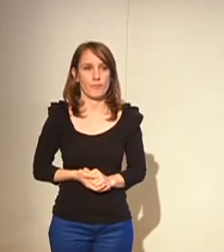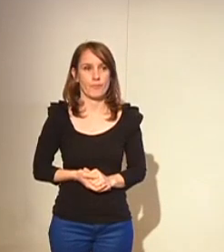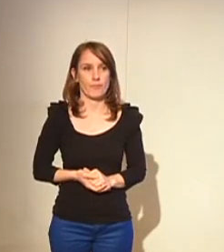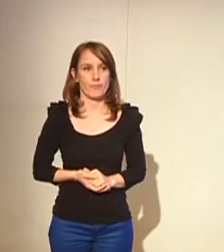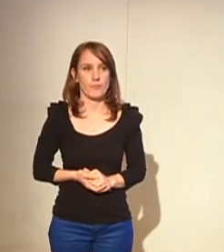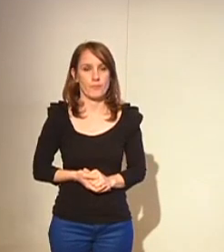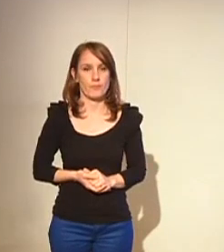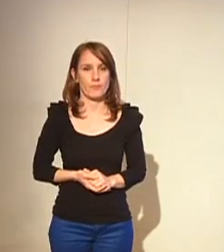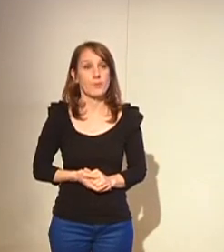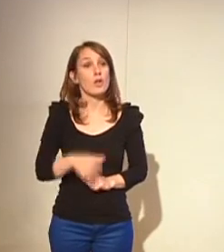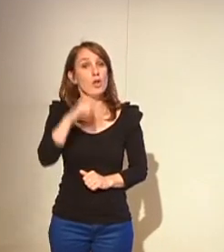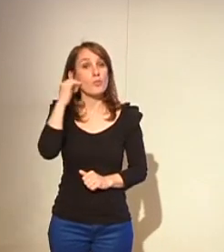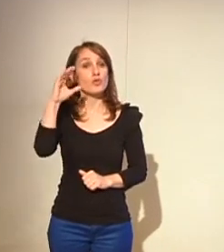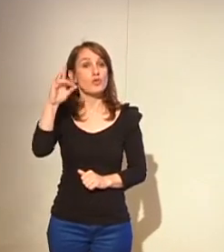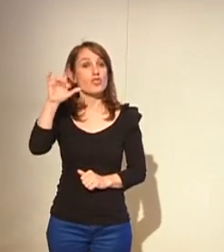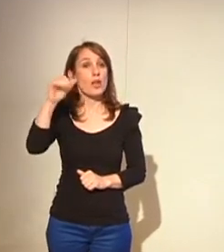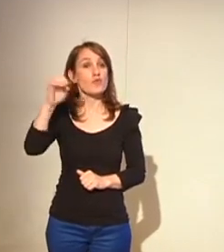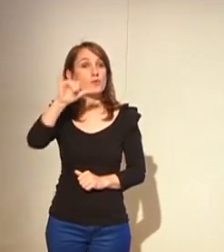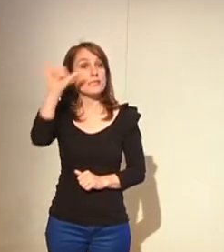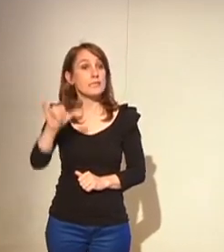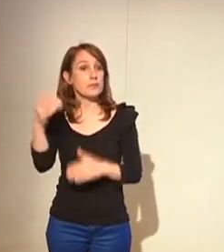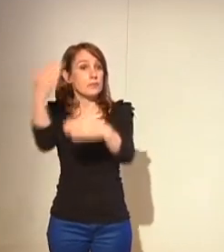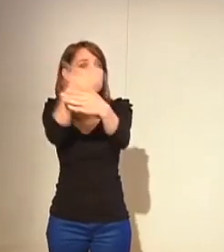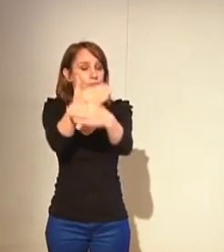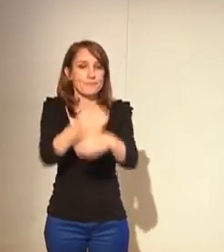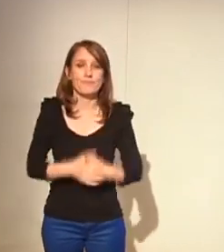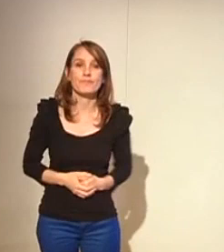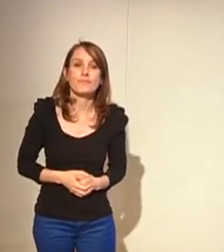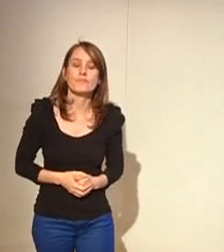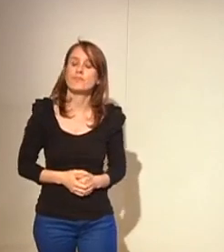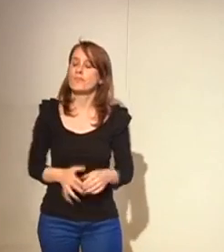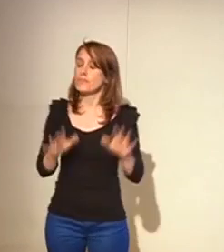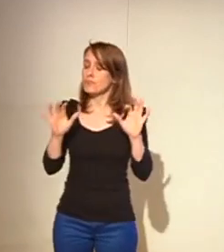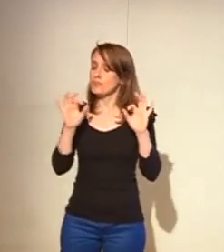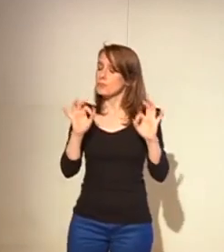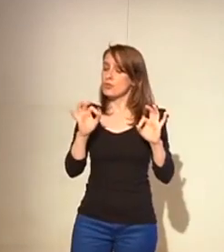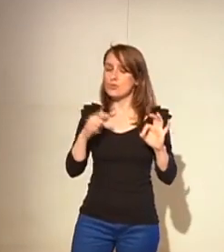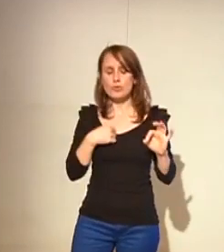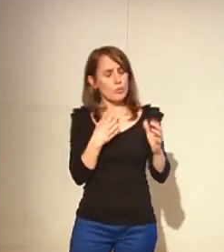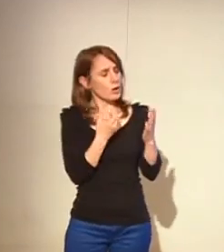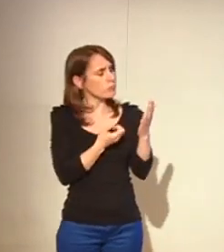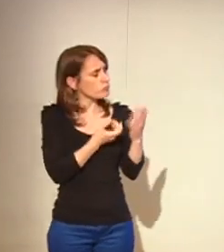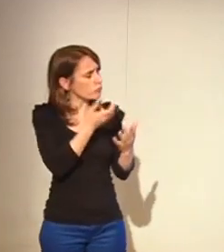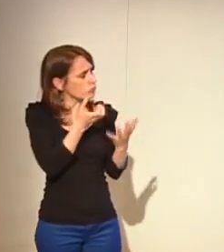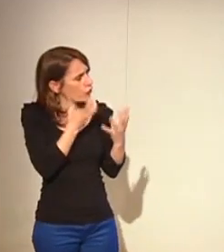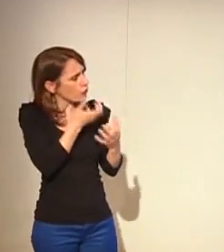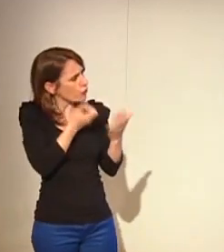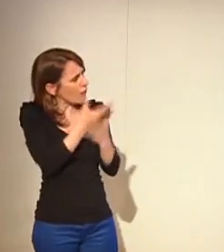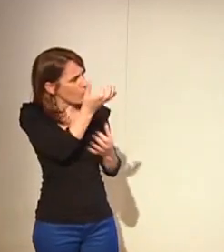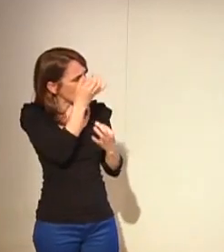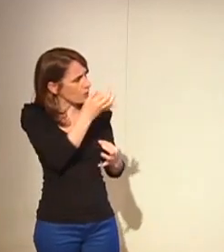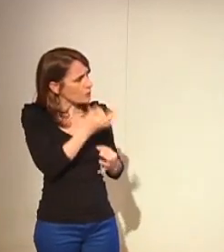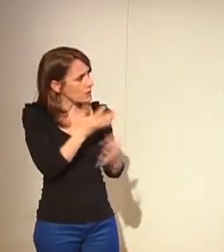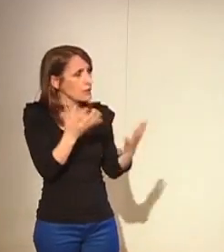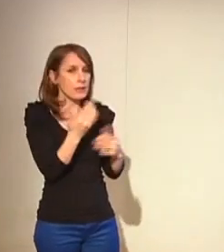Grenoble monsieur ch pour être tout à fait vous avez voté l'alinéait voter